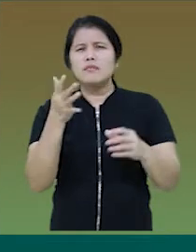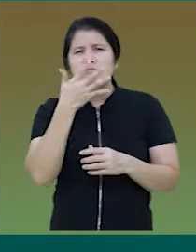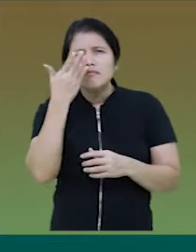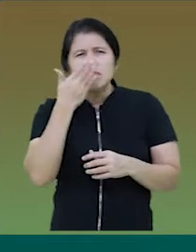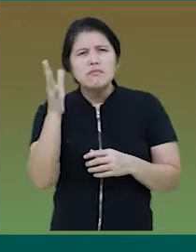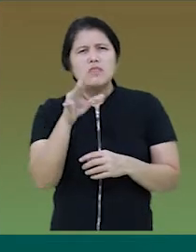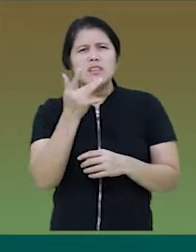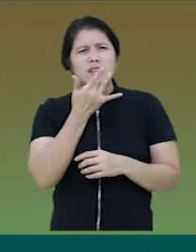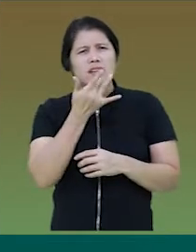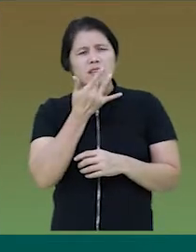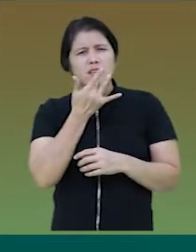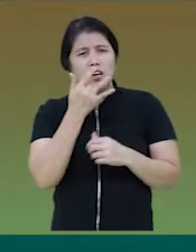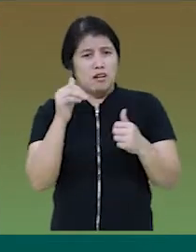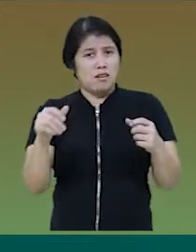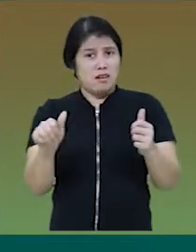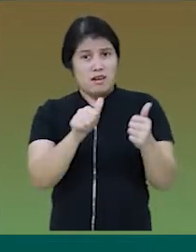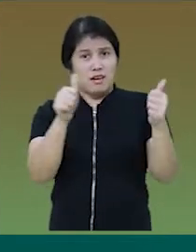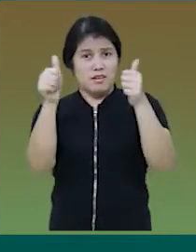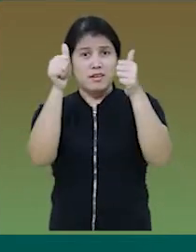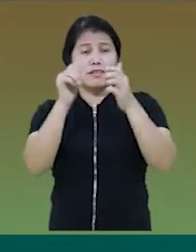at lasa ang hangin.